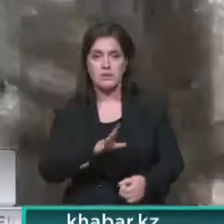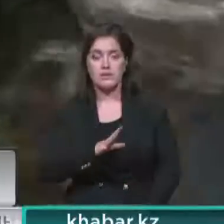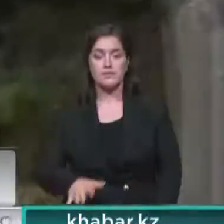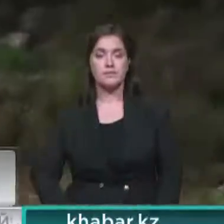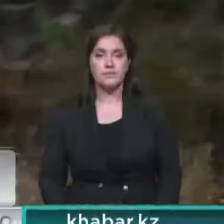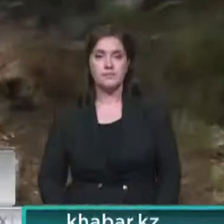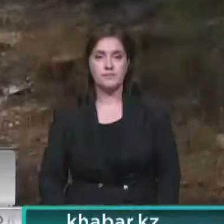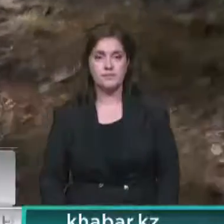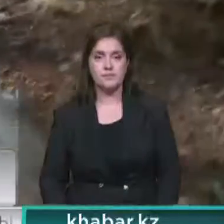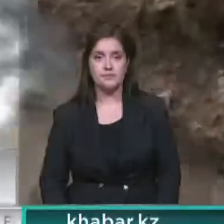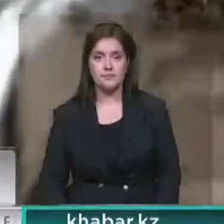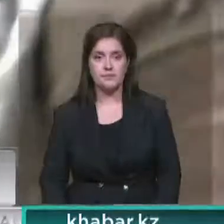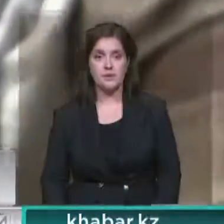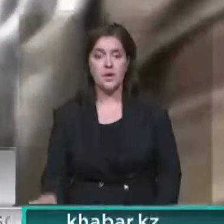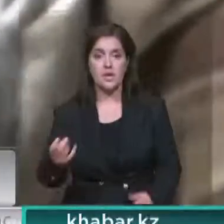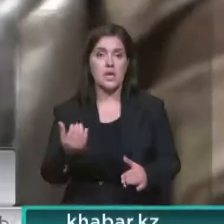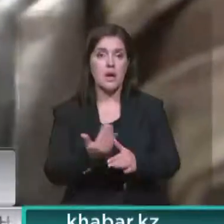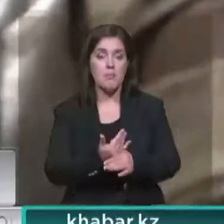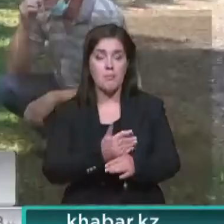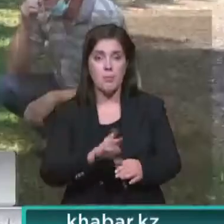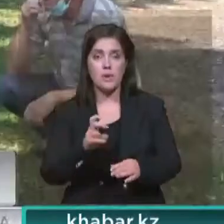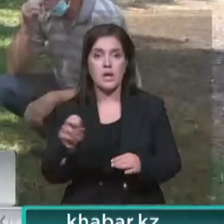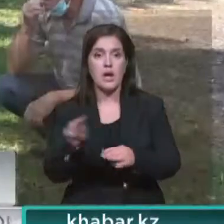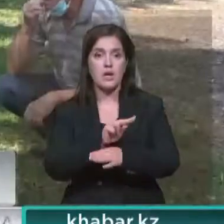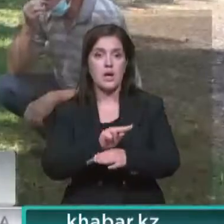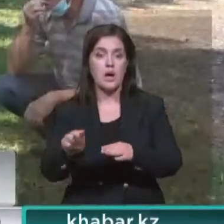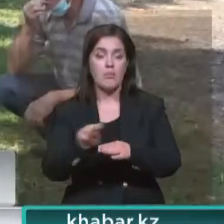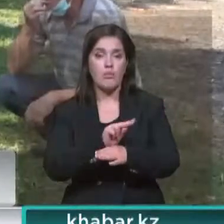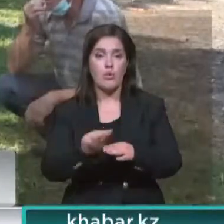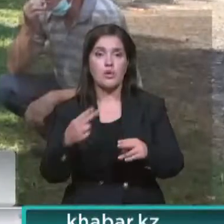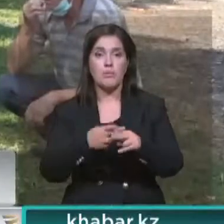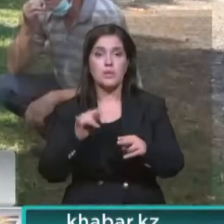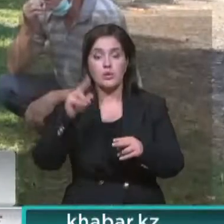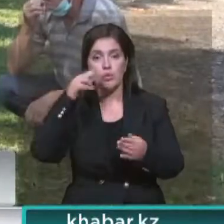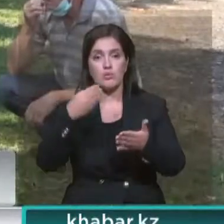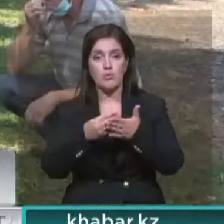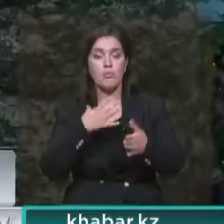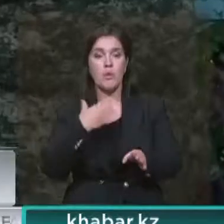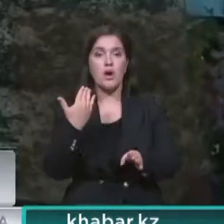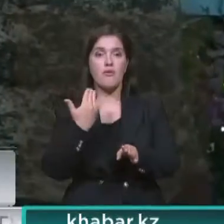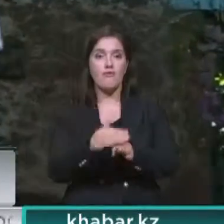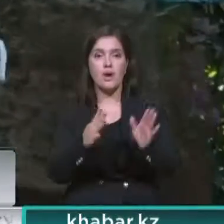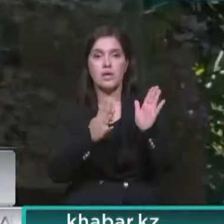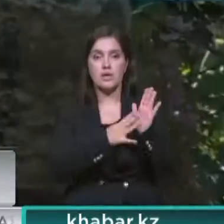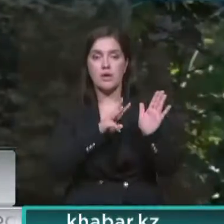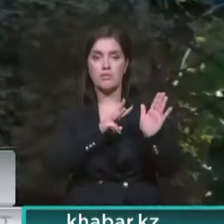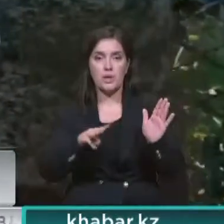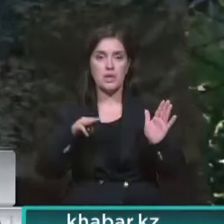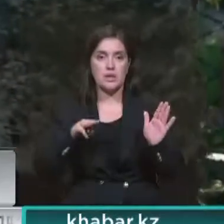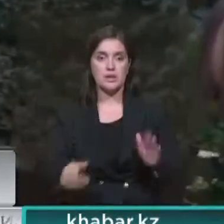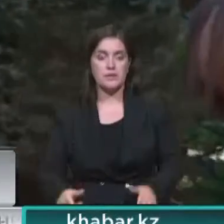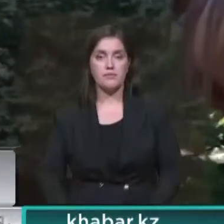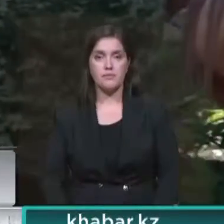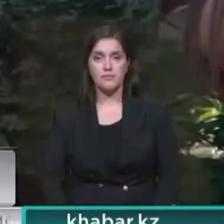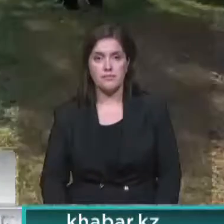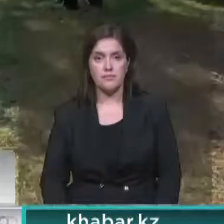Но, судя по всему, даже скотч не помог. Тем временем на ремонт системы теплоснабжения из бюджета было выделено 9 миллионов тенге. В прошлом